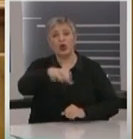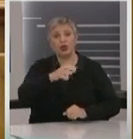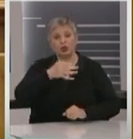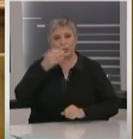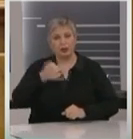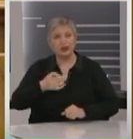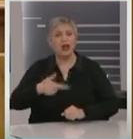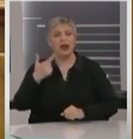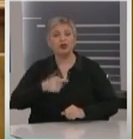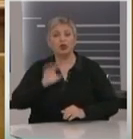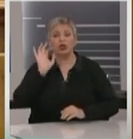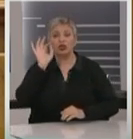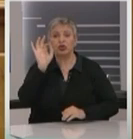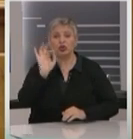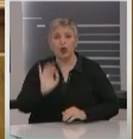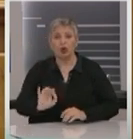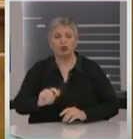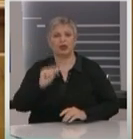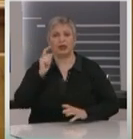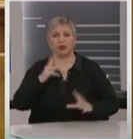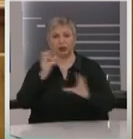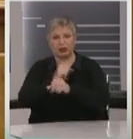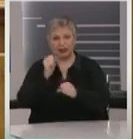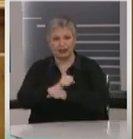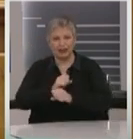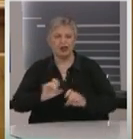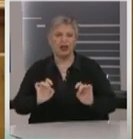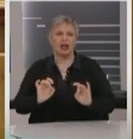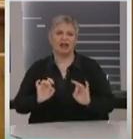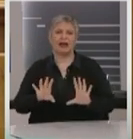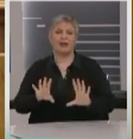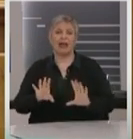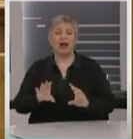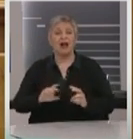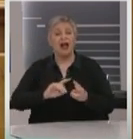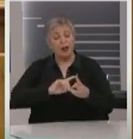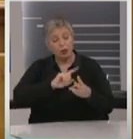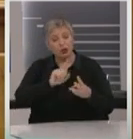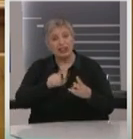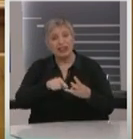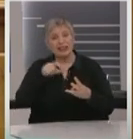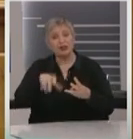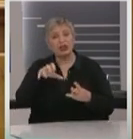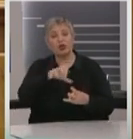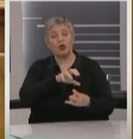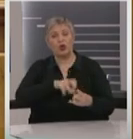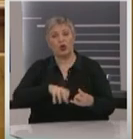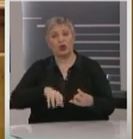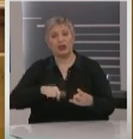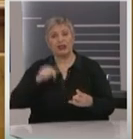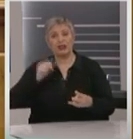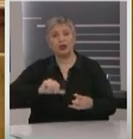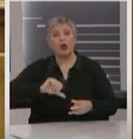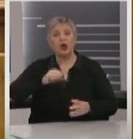στόχους τους δημοσιονομικούς και τους αναπτυξιακούς. Καμία από αυτές τις χώρες δεν μπήκε στο πρώτο μνημόνιο και δεν έχασε